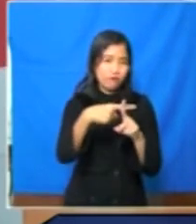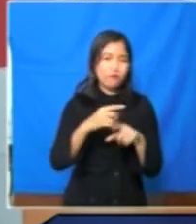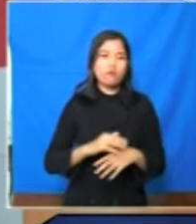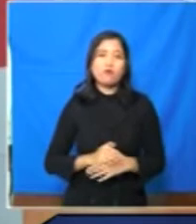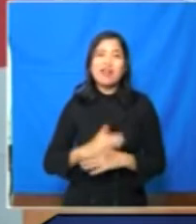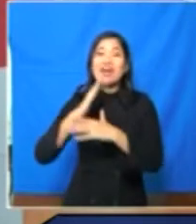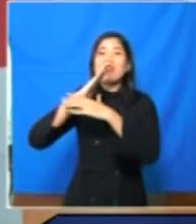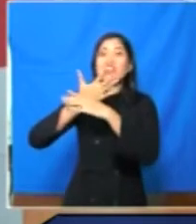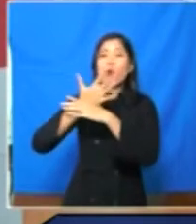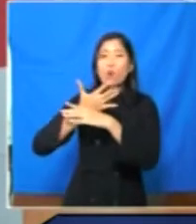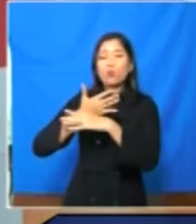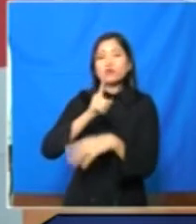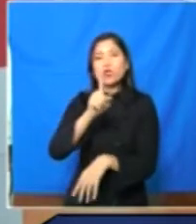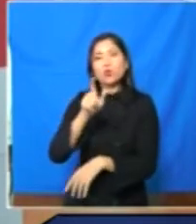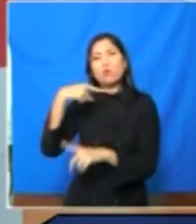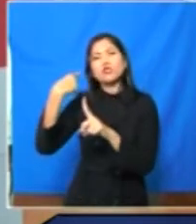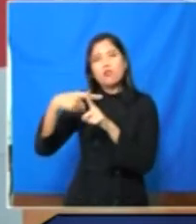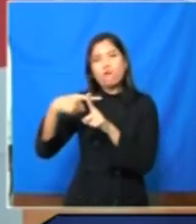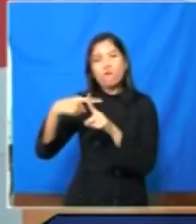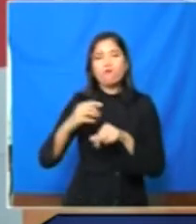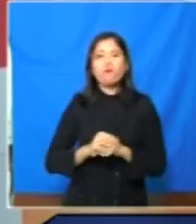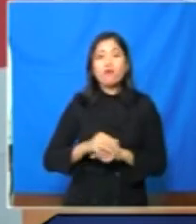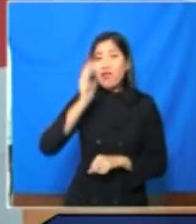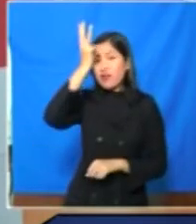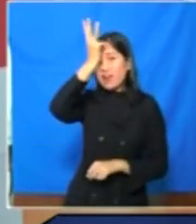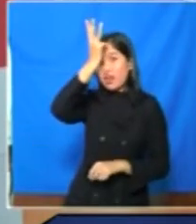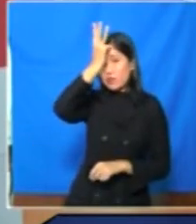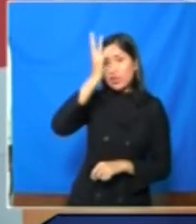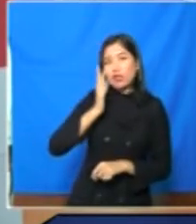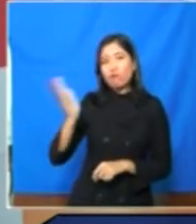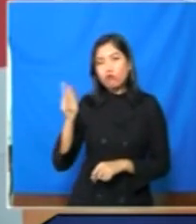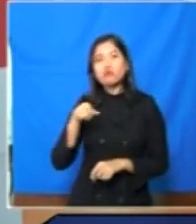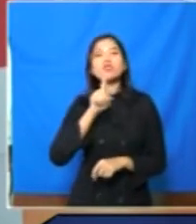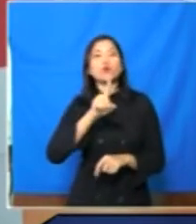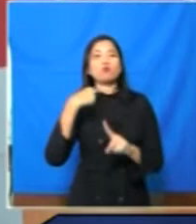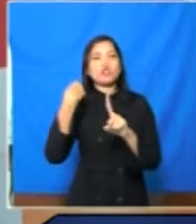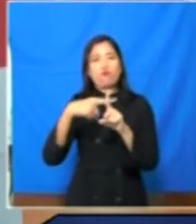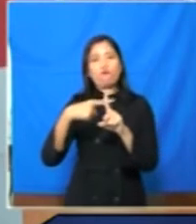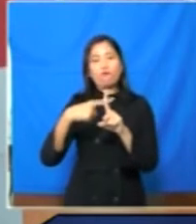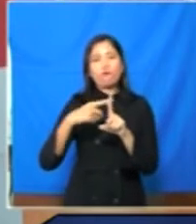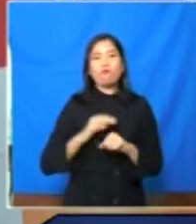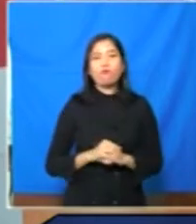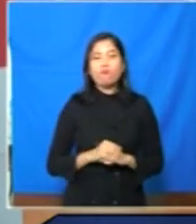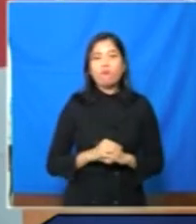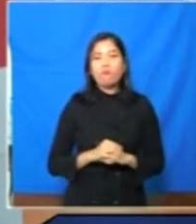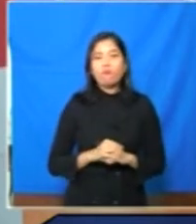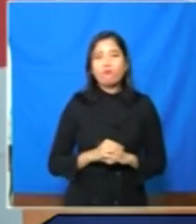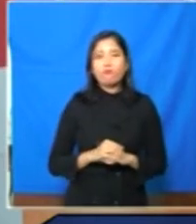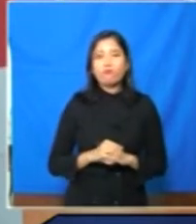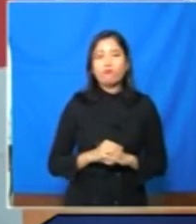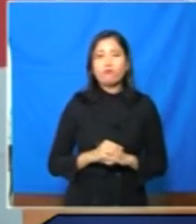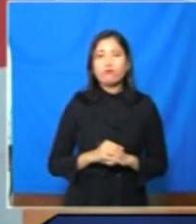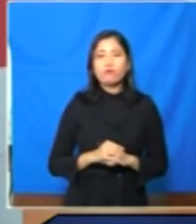satu kasus positif Kalimantan Timur satu kasus positif Kemudian dari